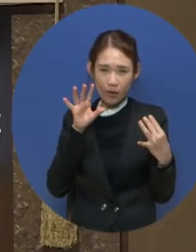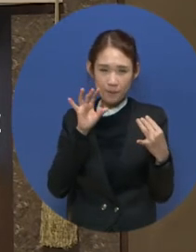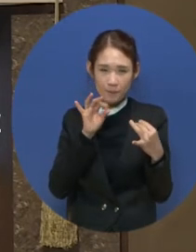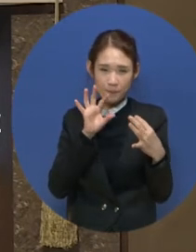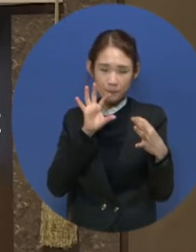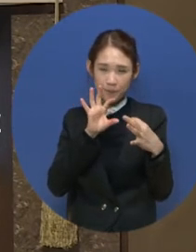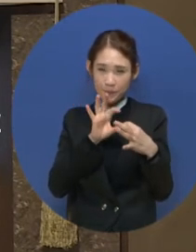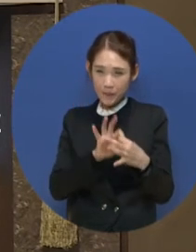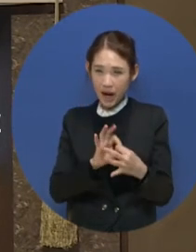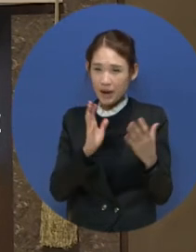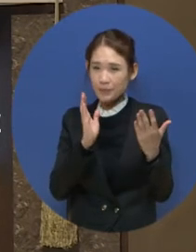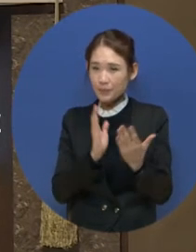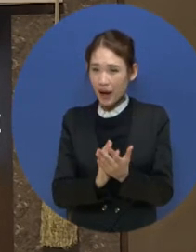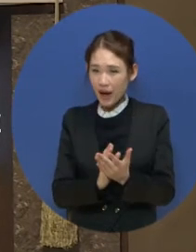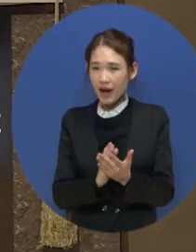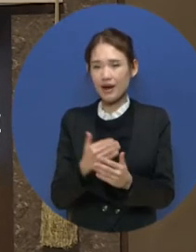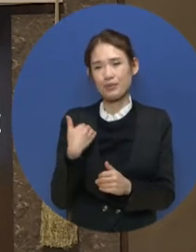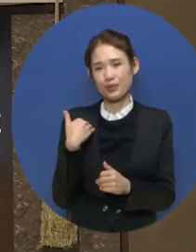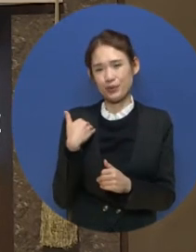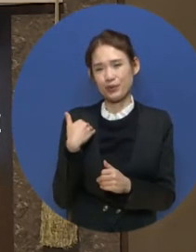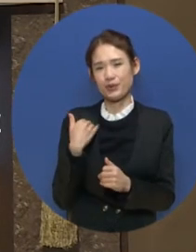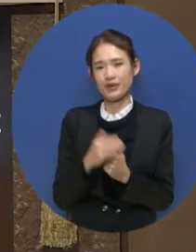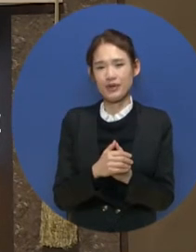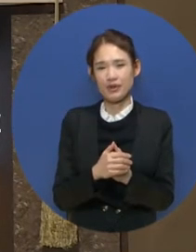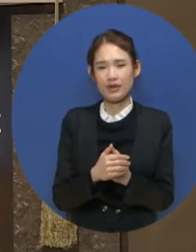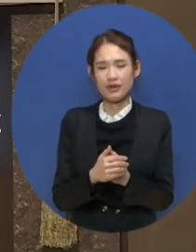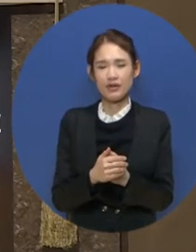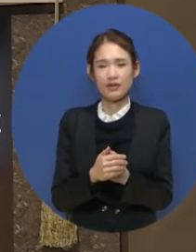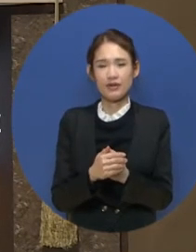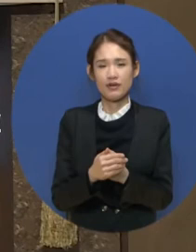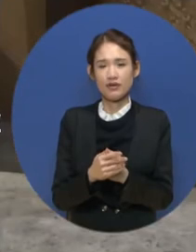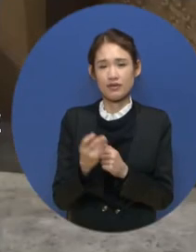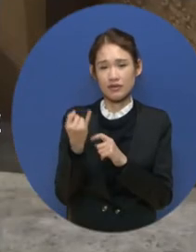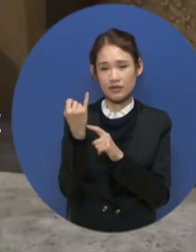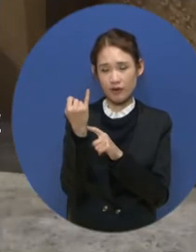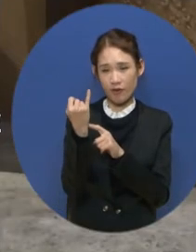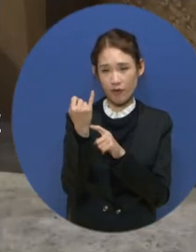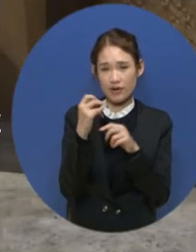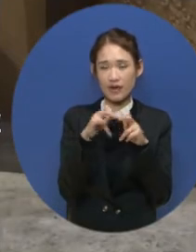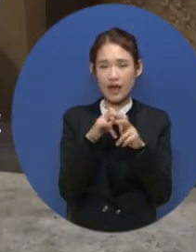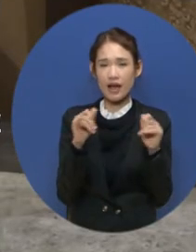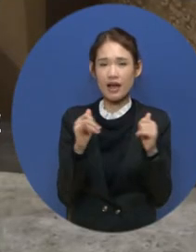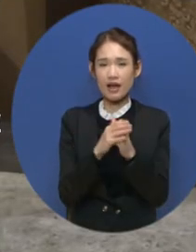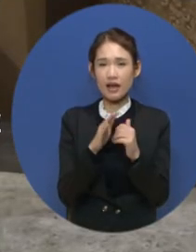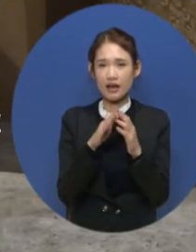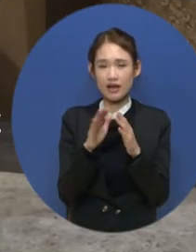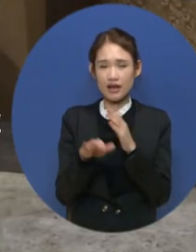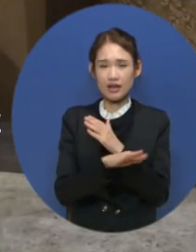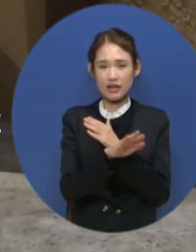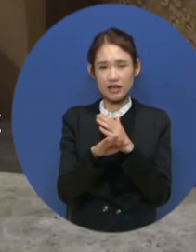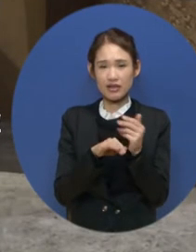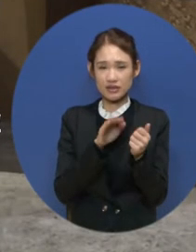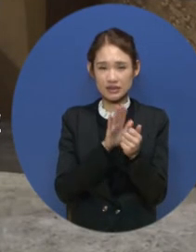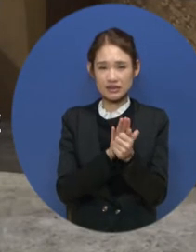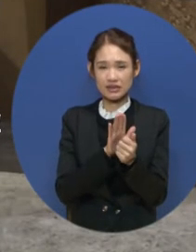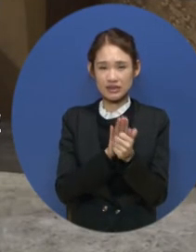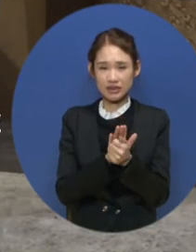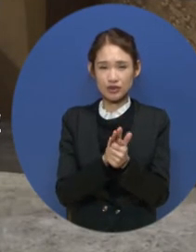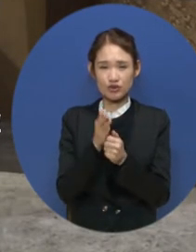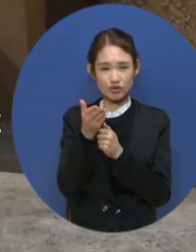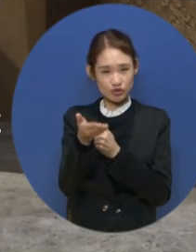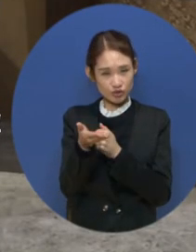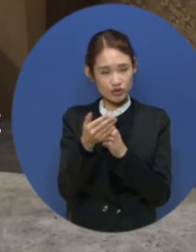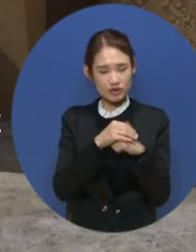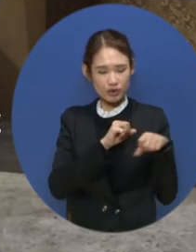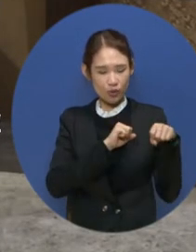지는 모르겠습니다만 어떤 그 인제 장애의 여성 장애를 이렇게 갖고 있는 그